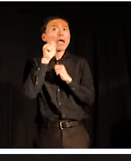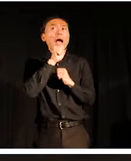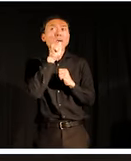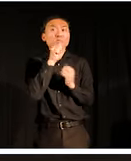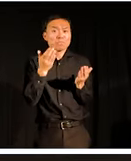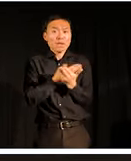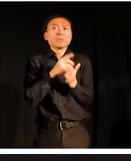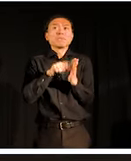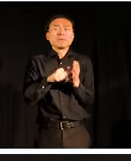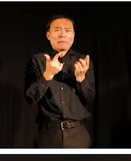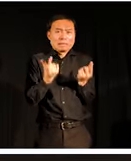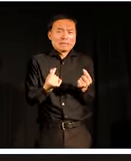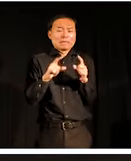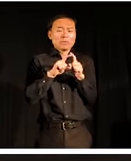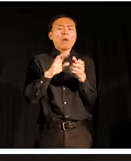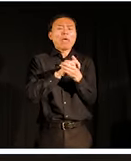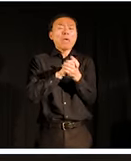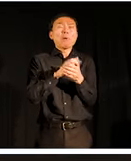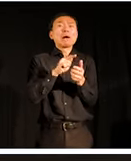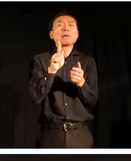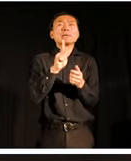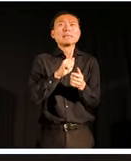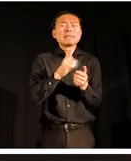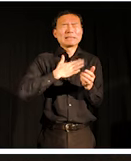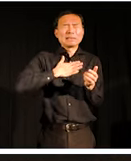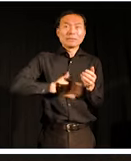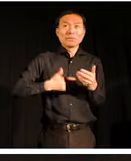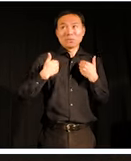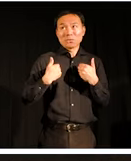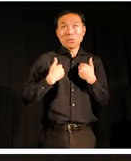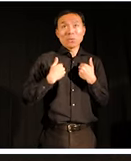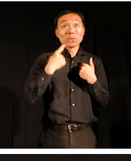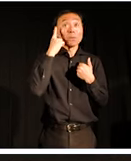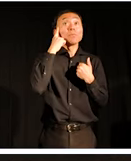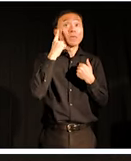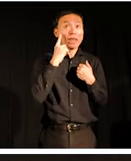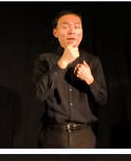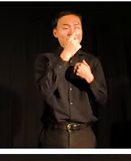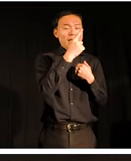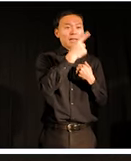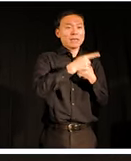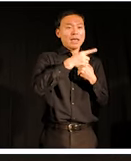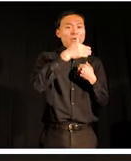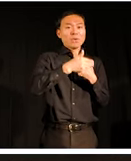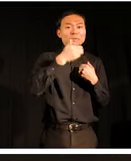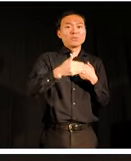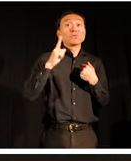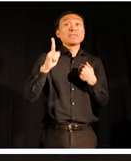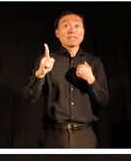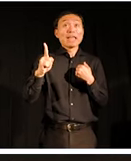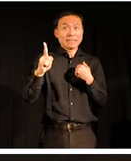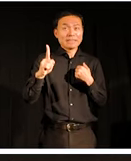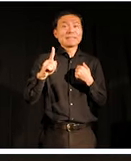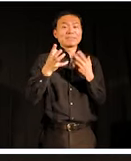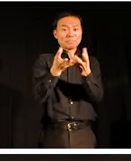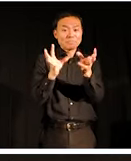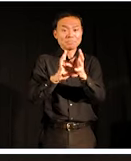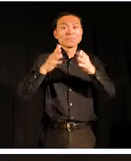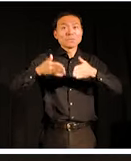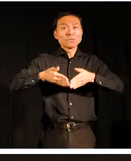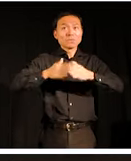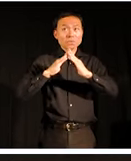はちゃんと知らないとと思ってえま1991年ディアマンティス形成して心誓っ